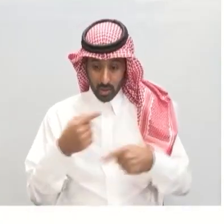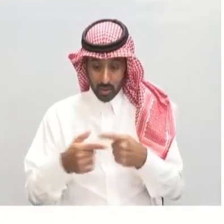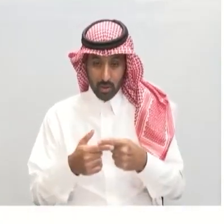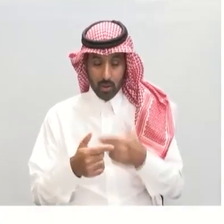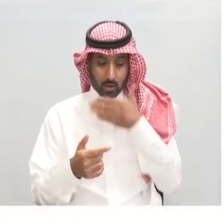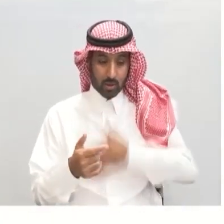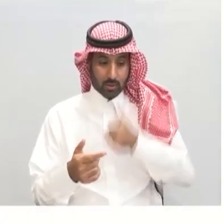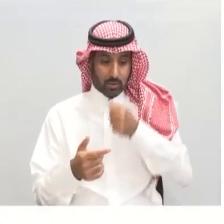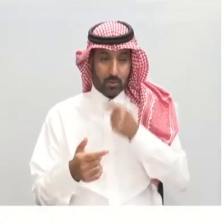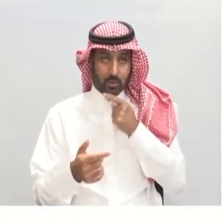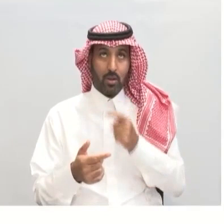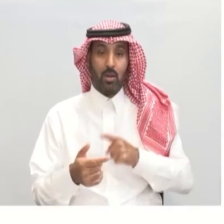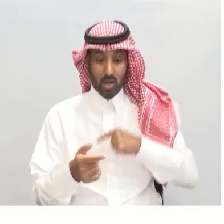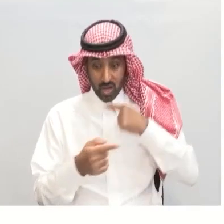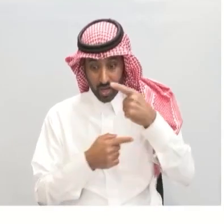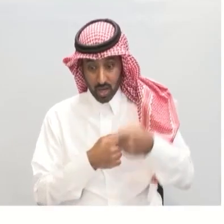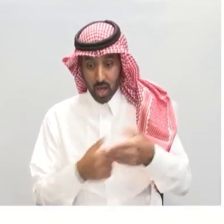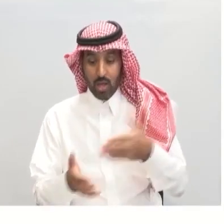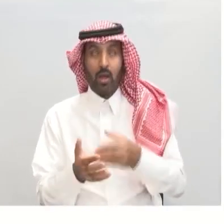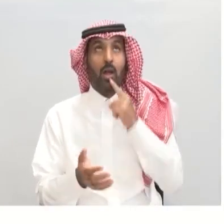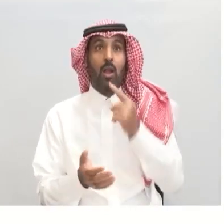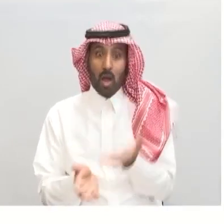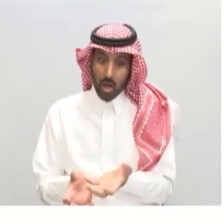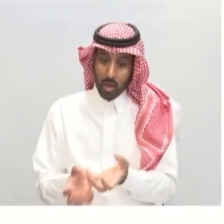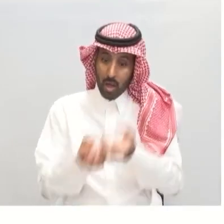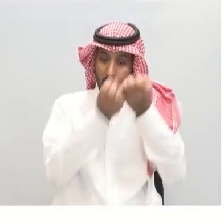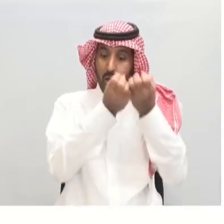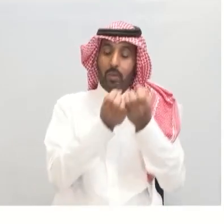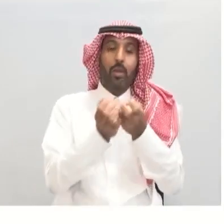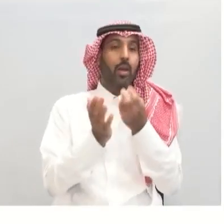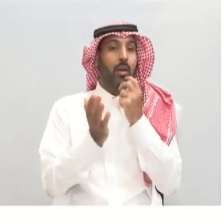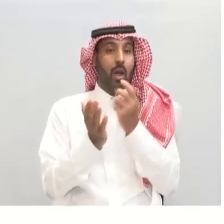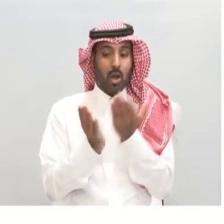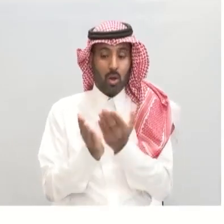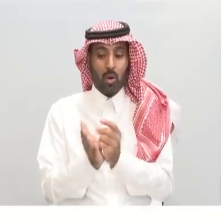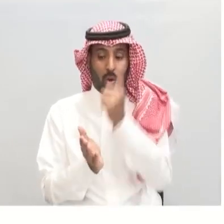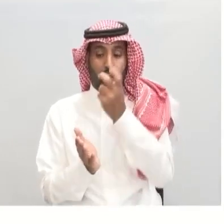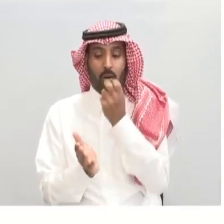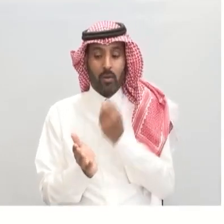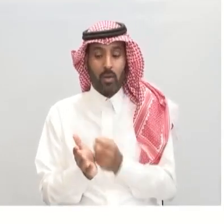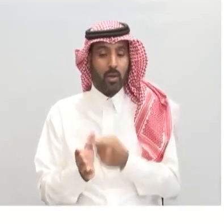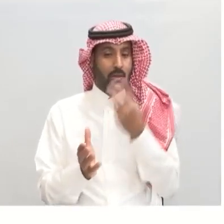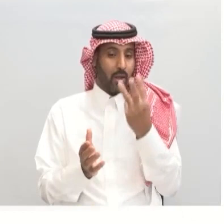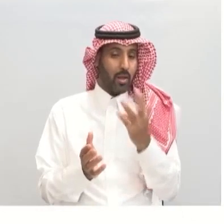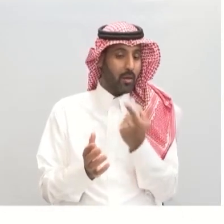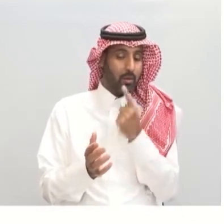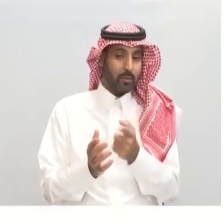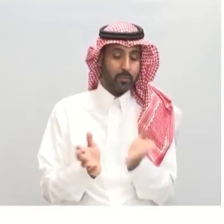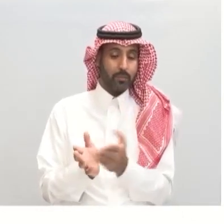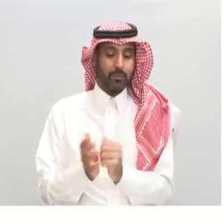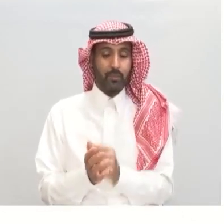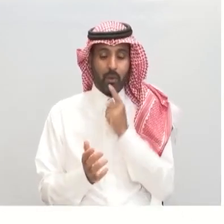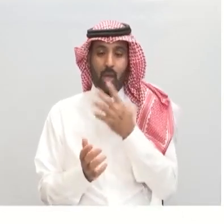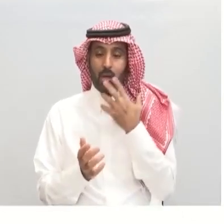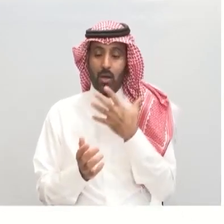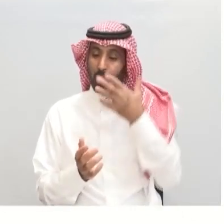منذ عهد الرسول صلى الله عليه وسلم الى ان يرفع الله القران ثالثا ما رايكم احسنتم وبوركتم